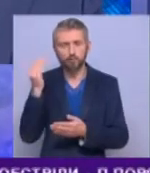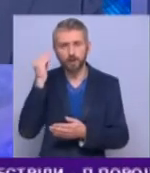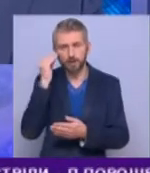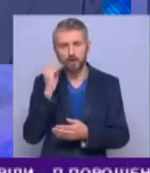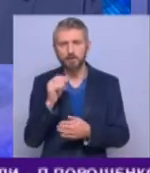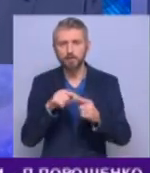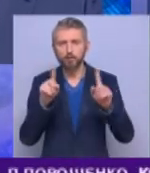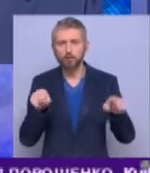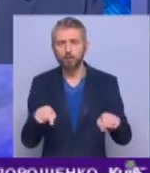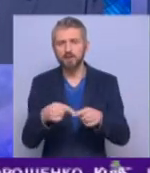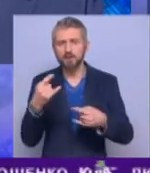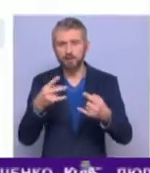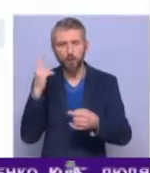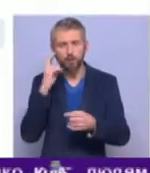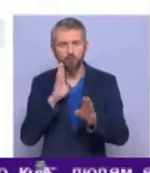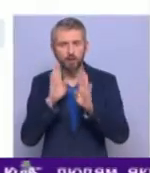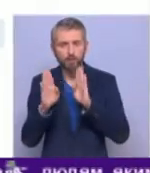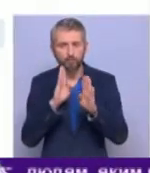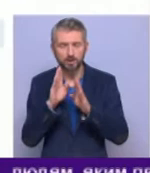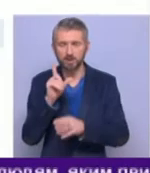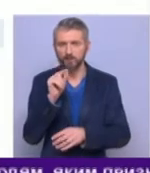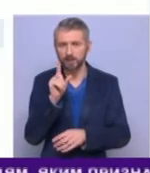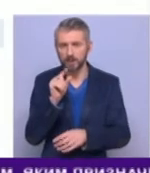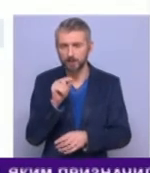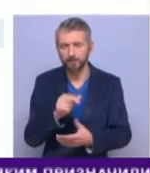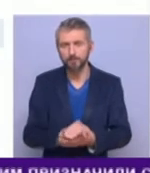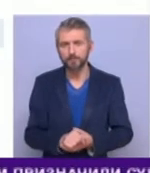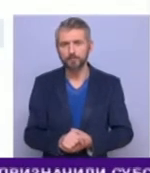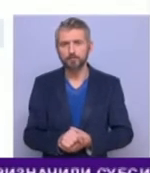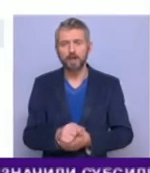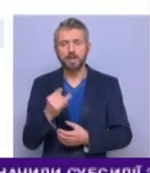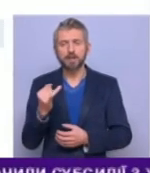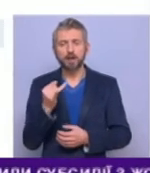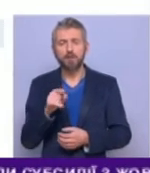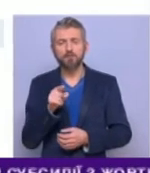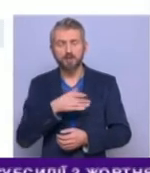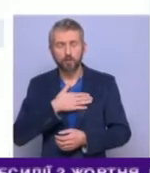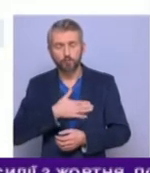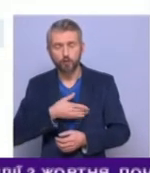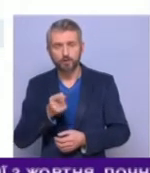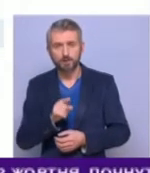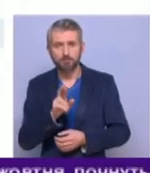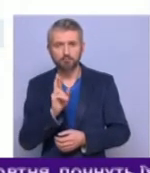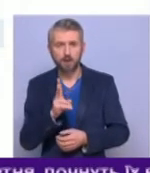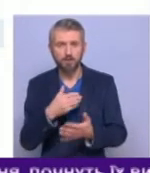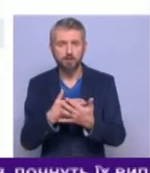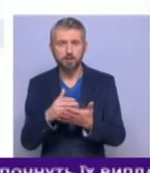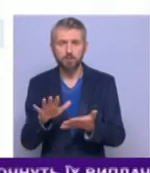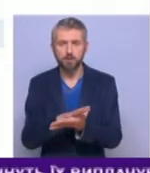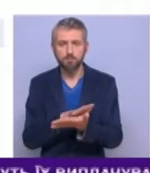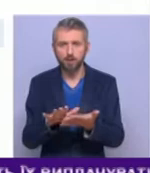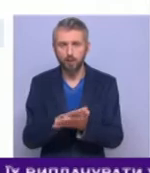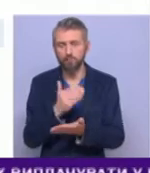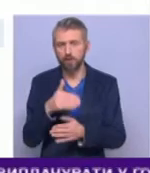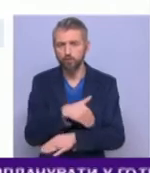на сторінці телеканалу «Київ» у Фейсбуці, в Твіттері. От цікаво, чи задоволені ви тим, як, наприклад, прибирають